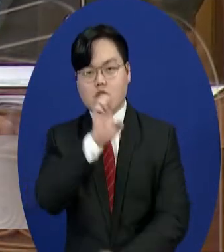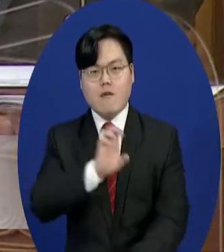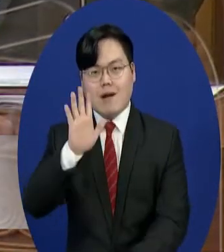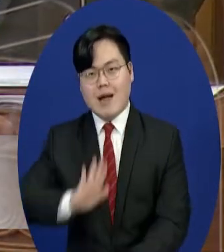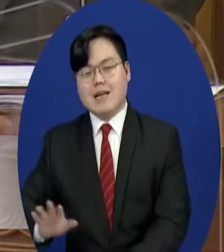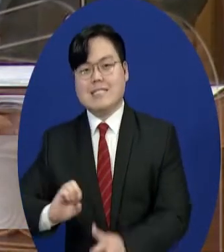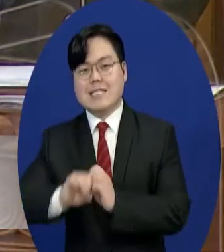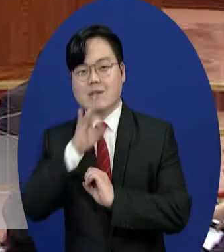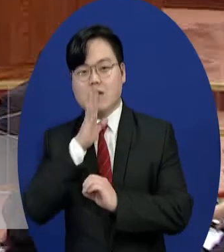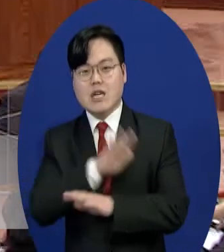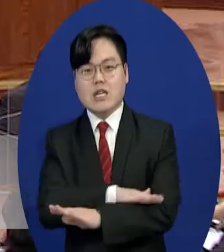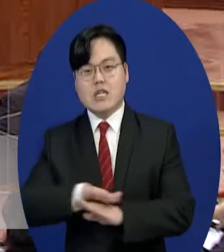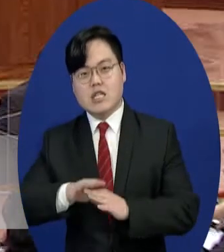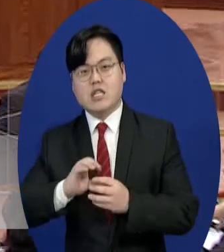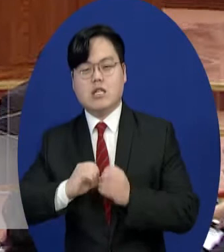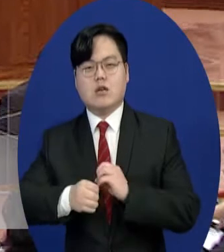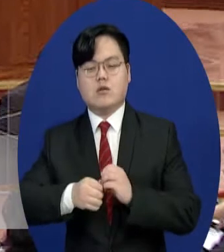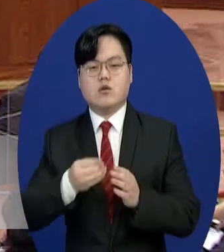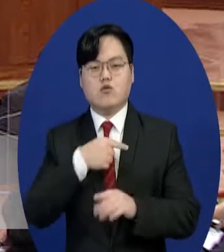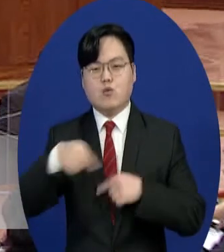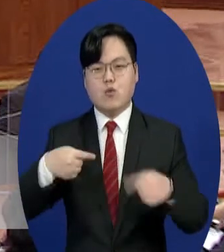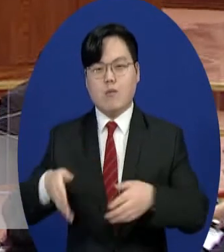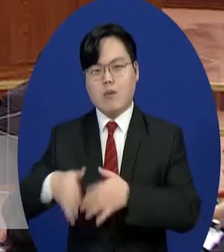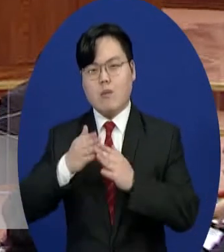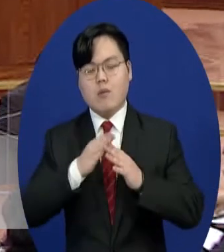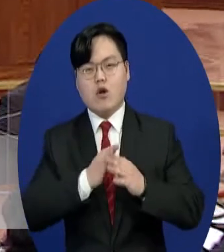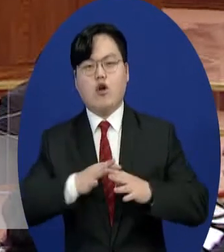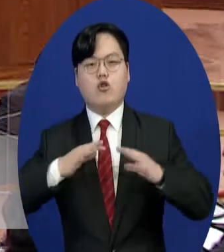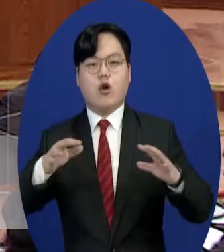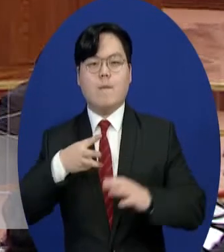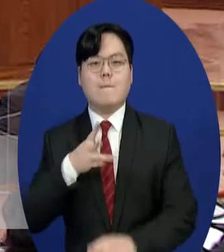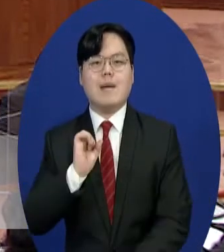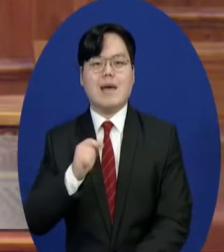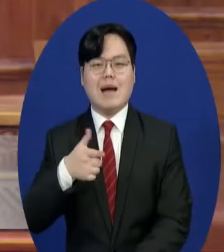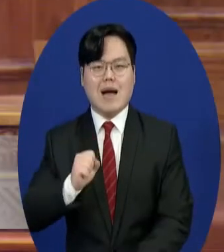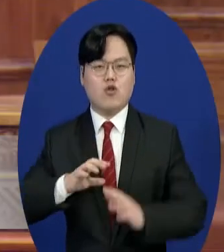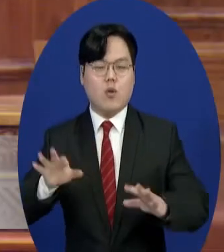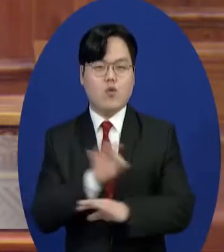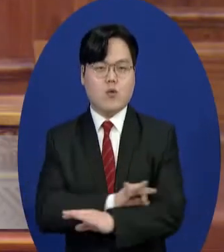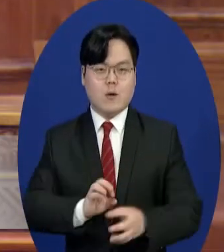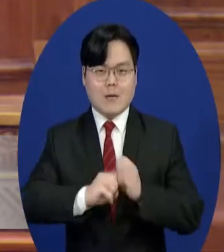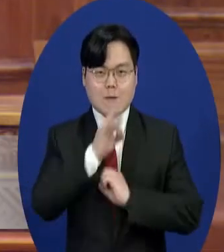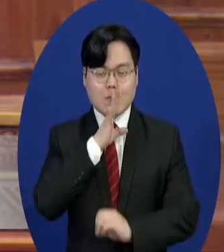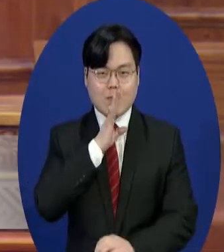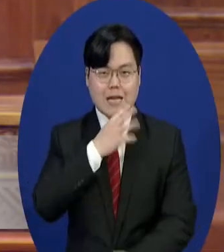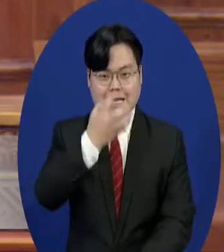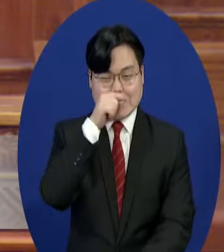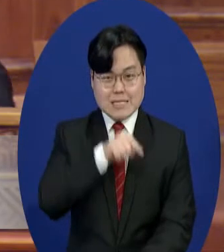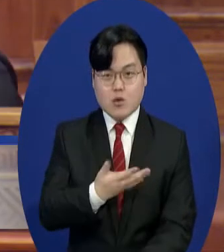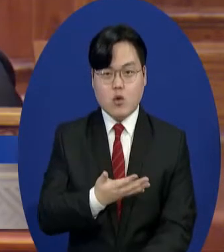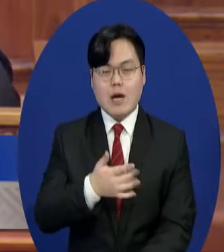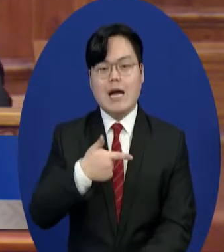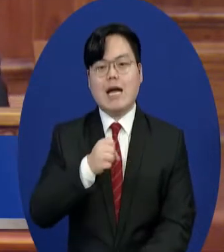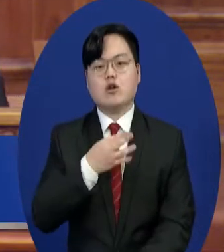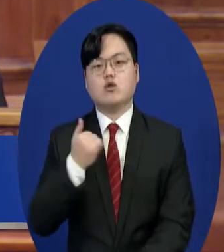дамжин өнгөрөхтгийг шинэ их суудлын түшиглэн хөгжүүлэх гэх томоохон мега төслүүдийг тусгасан байна. Засгийн газраас гашуун сухай чиглэлийн төмөр замыг